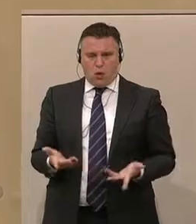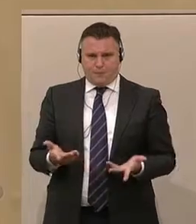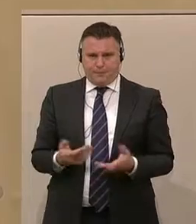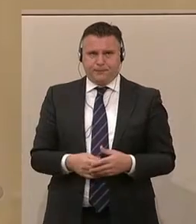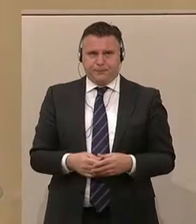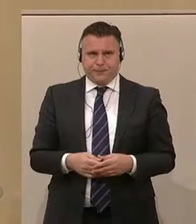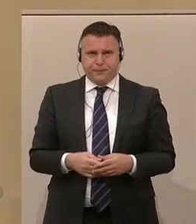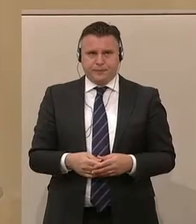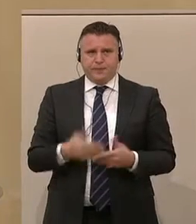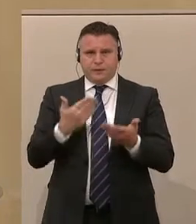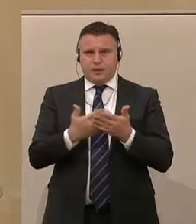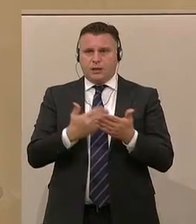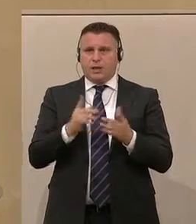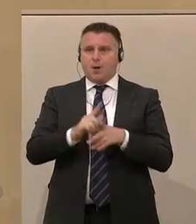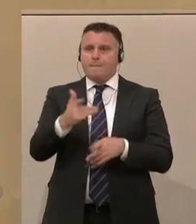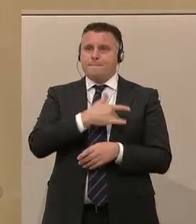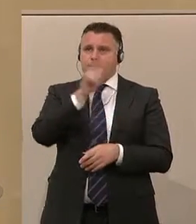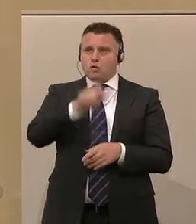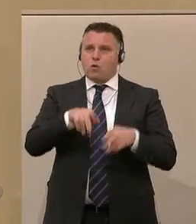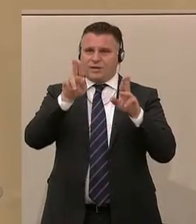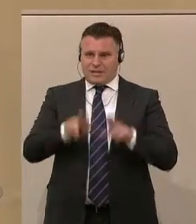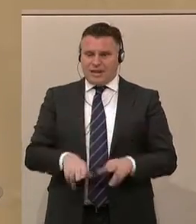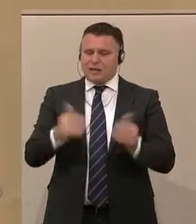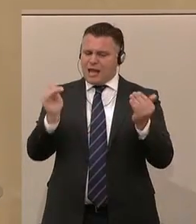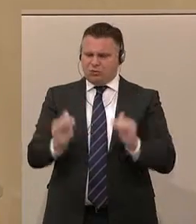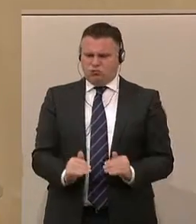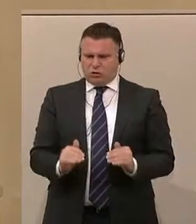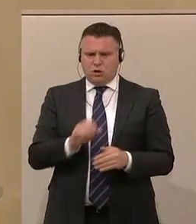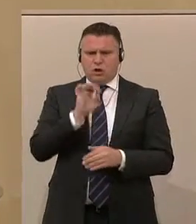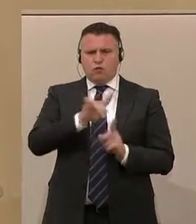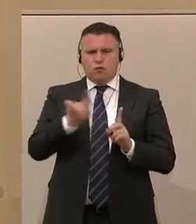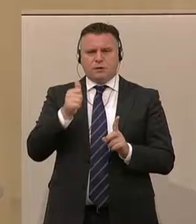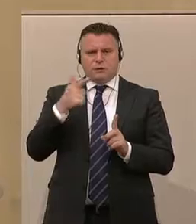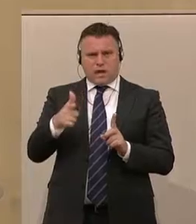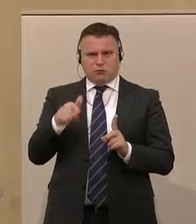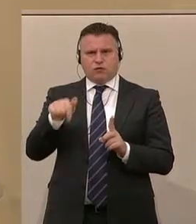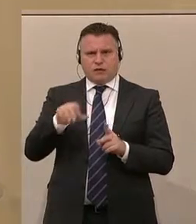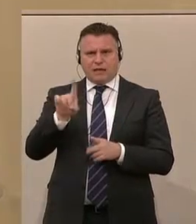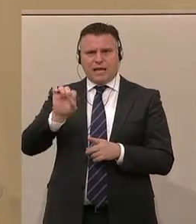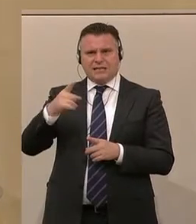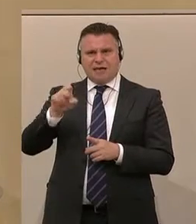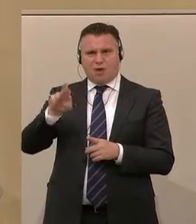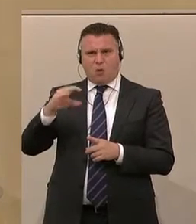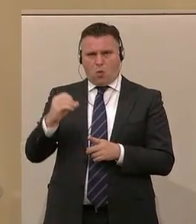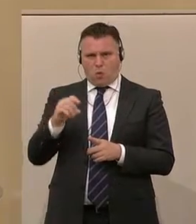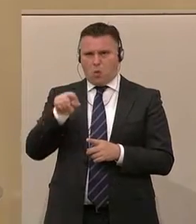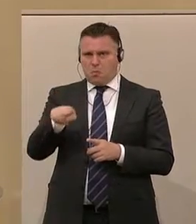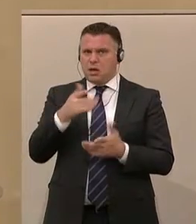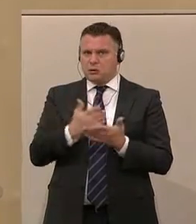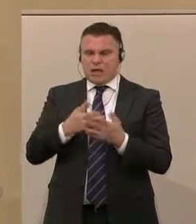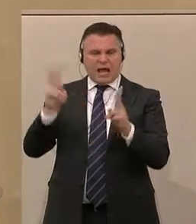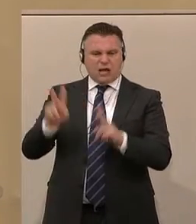eine unverhältnismäßige Einschränkung der betroffenen Rechte nach den Artikeln 15 bis 21 der DSGVO und diese Einschränkung ist